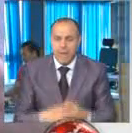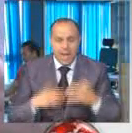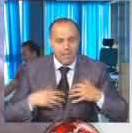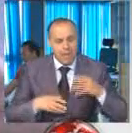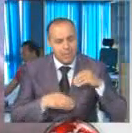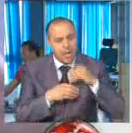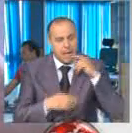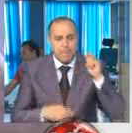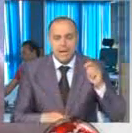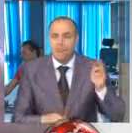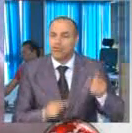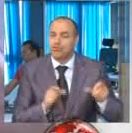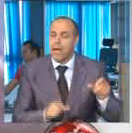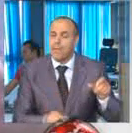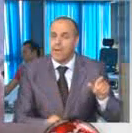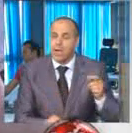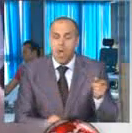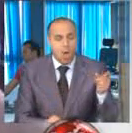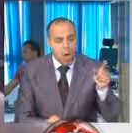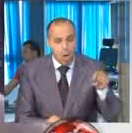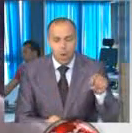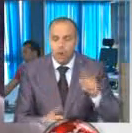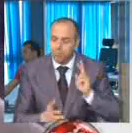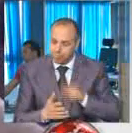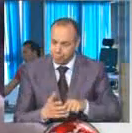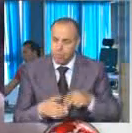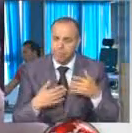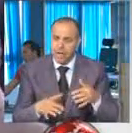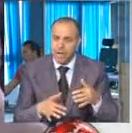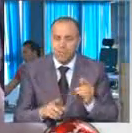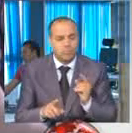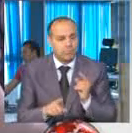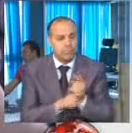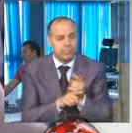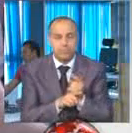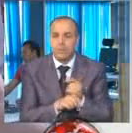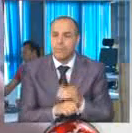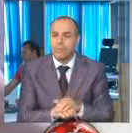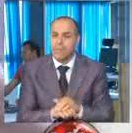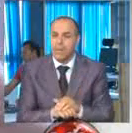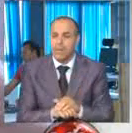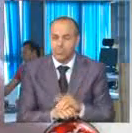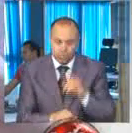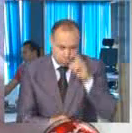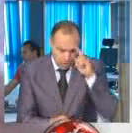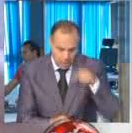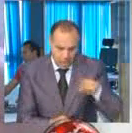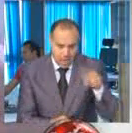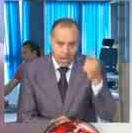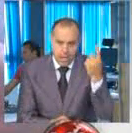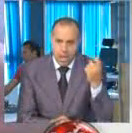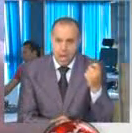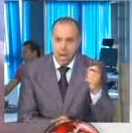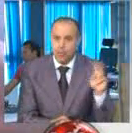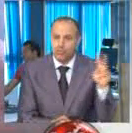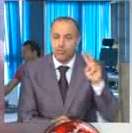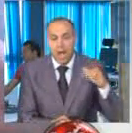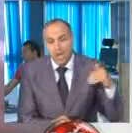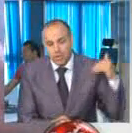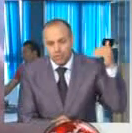داخل برلمان الشعب، ايضا اتفقنا باش نلتقي بهم ان شاء الله مش يكون هذا يوم الجمعه